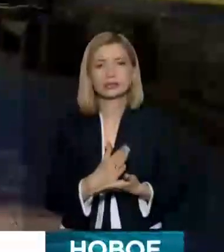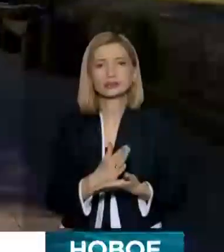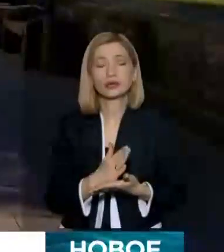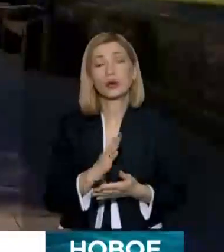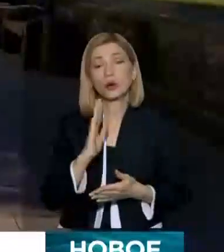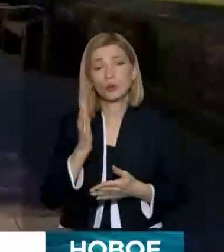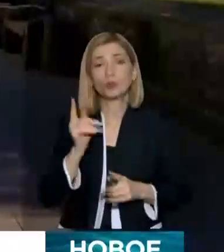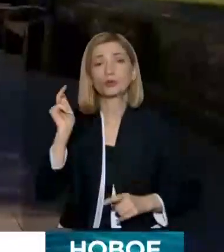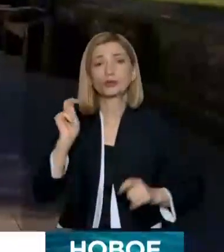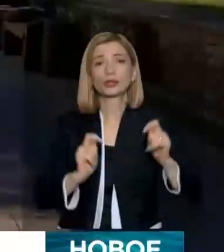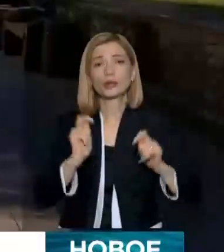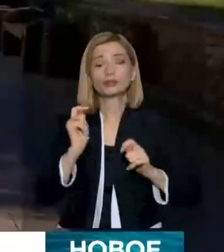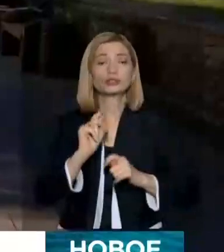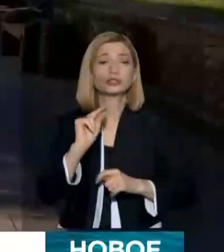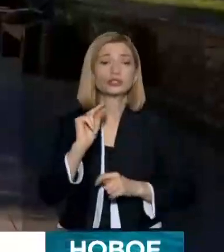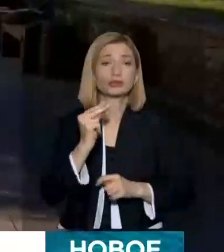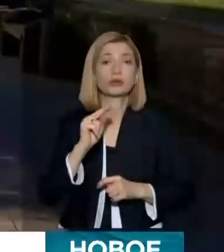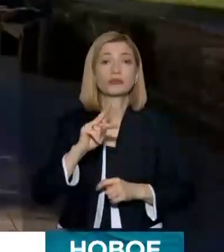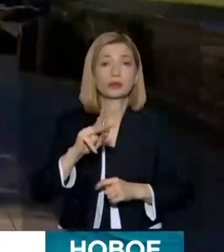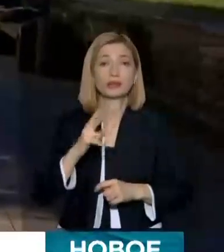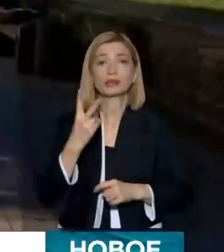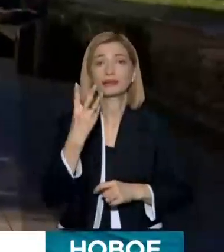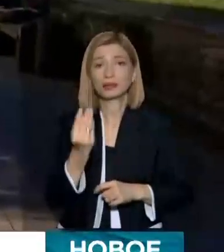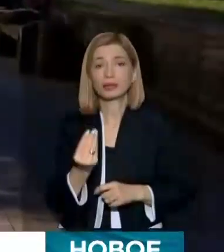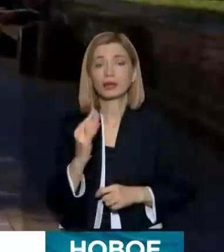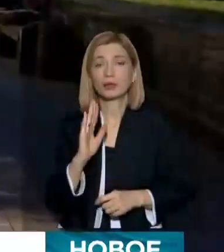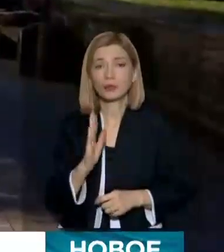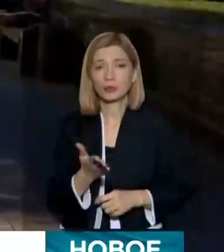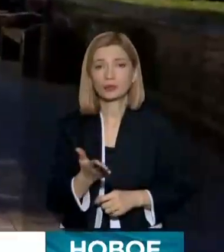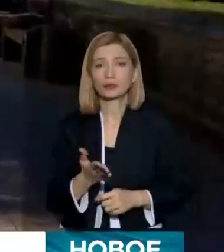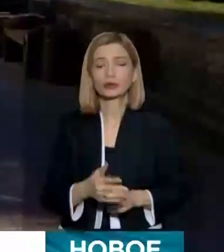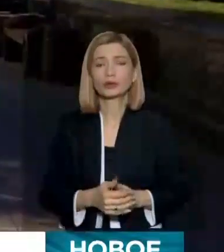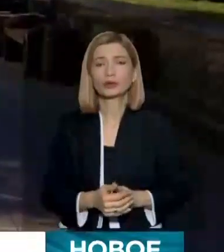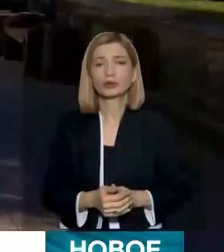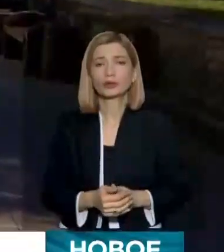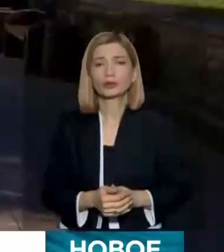саммит в четверг, в пятницу, да, два дня будет саммит.